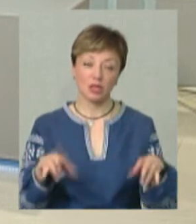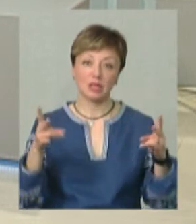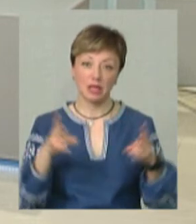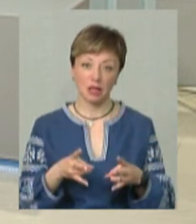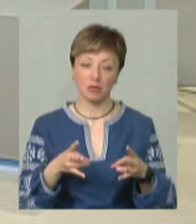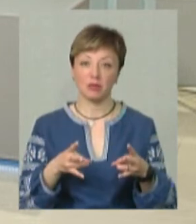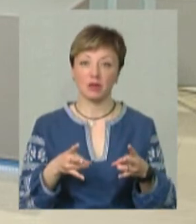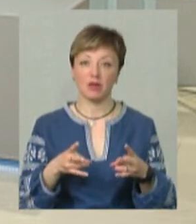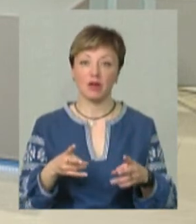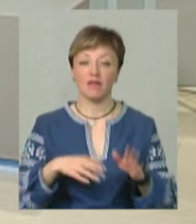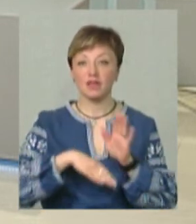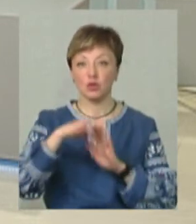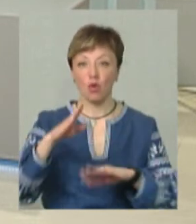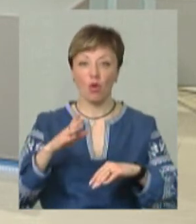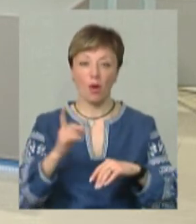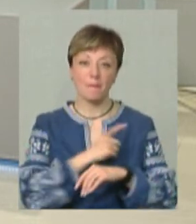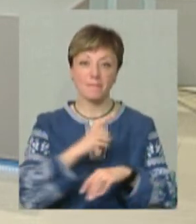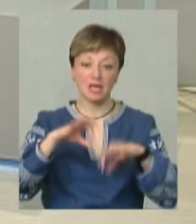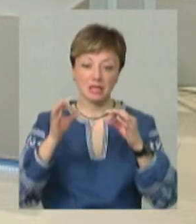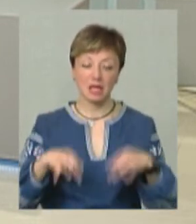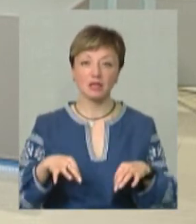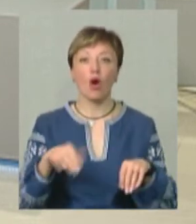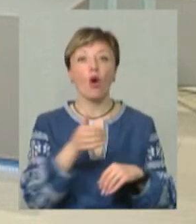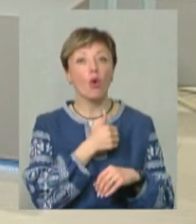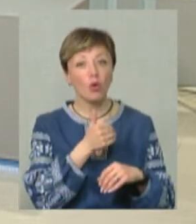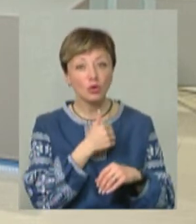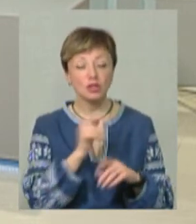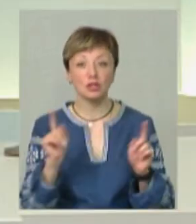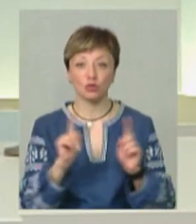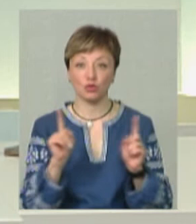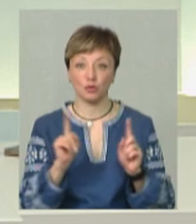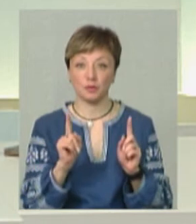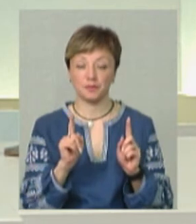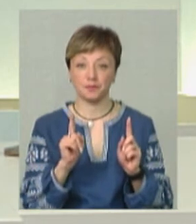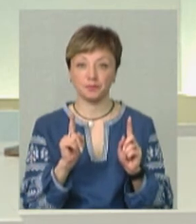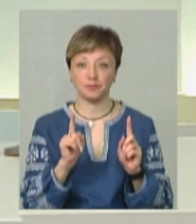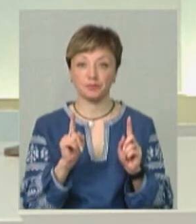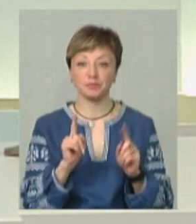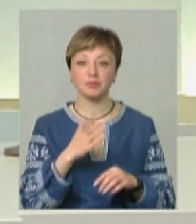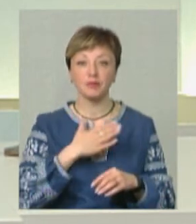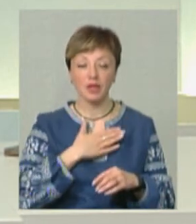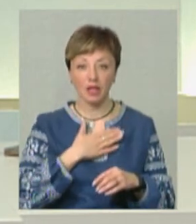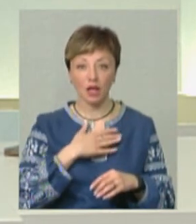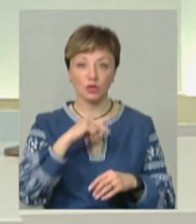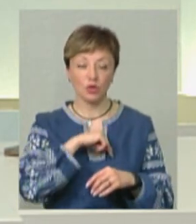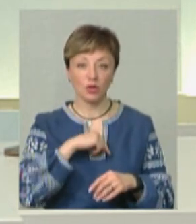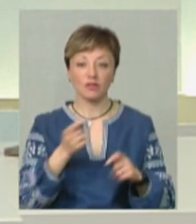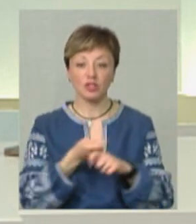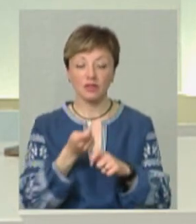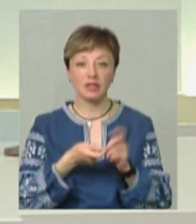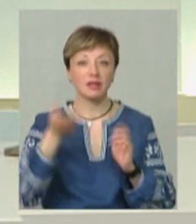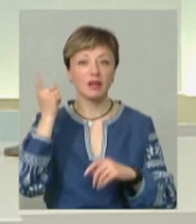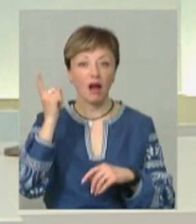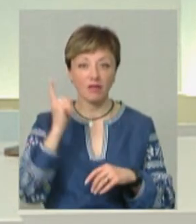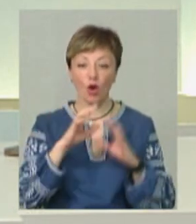володіти праця високою буде. Майстерністю, так, щоб ось, а хочеться, щоб на наших сорочках вишивалися самі